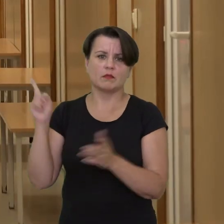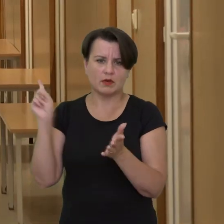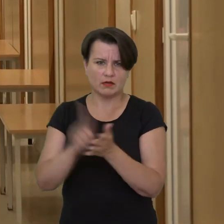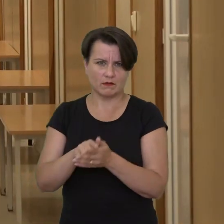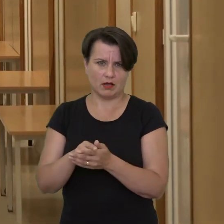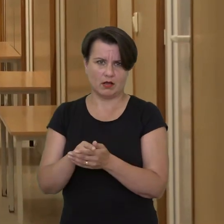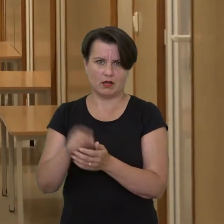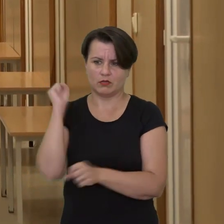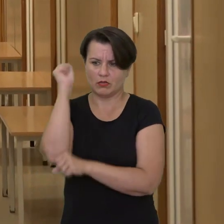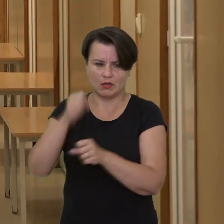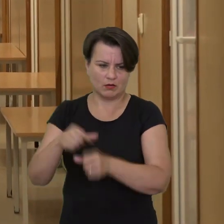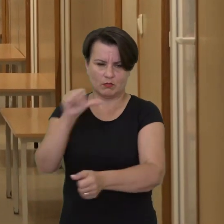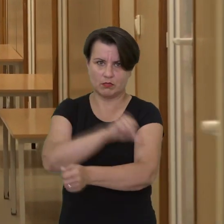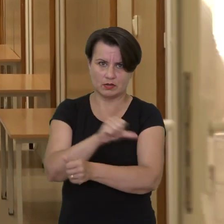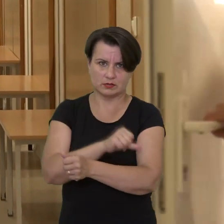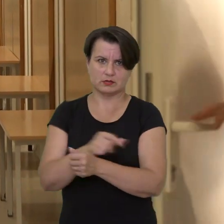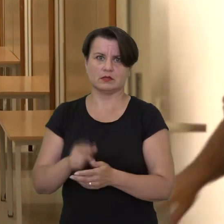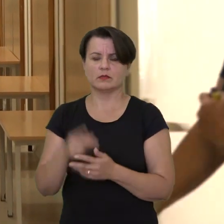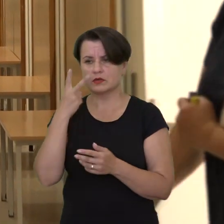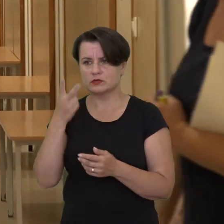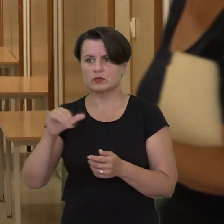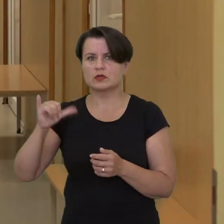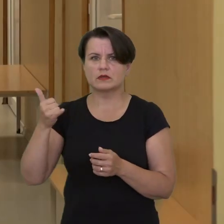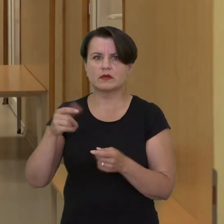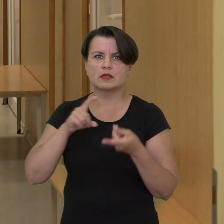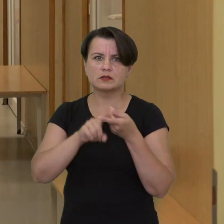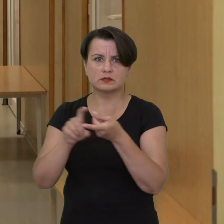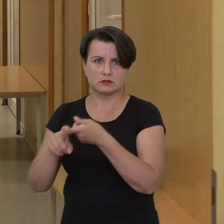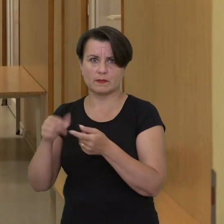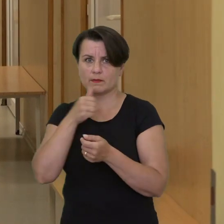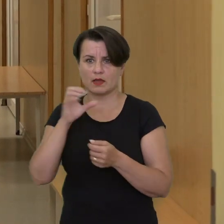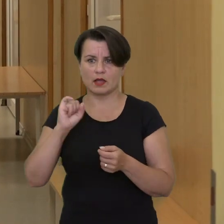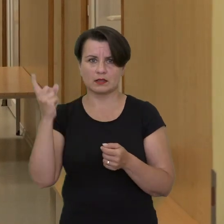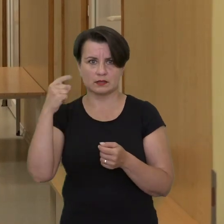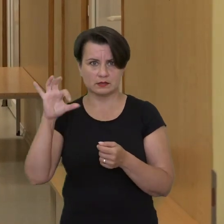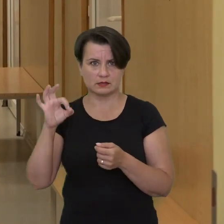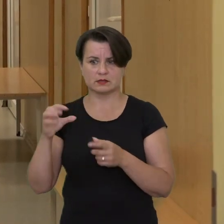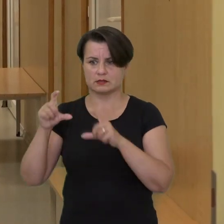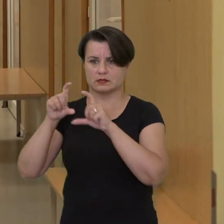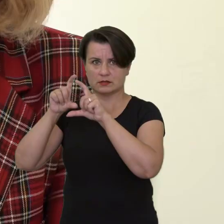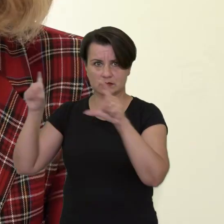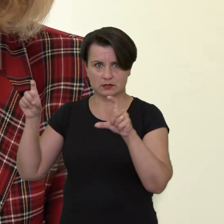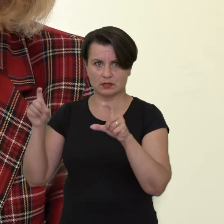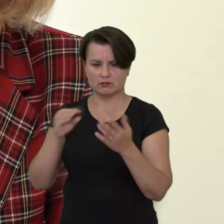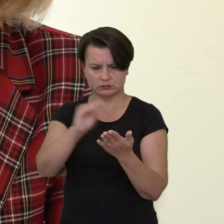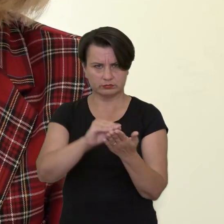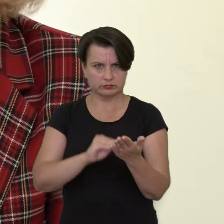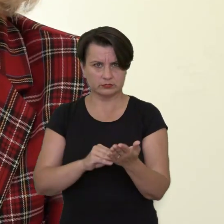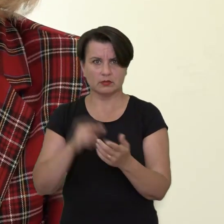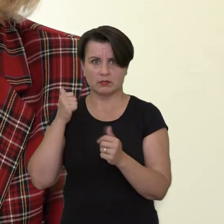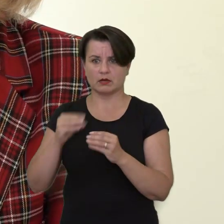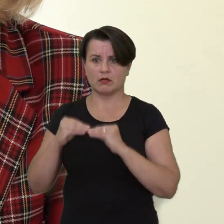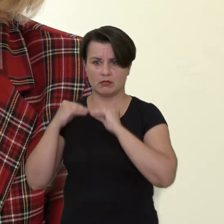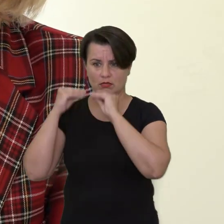naudingi, galėtume įvertinti stebėdami sergamumą. Užkrečiamų ligų ir AIDS centro duomenimis per pastarąjį